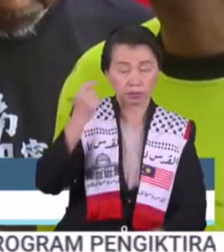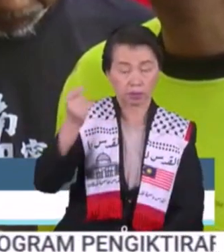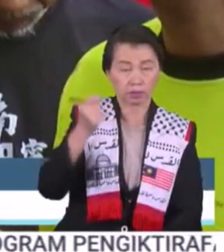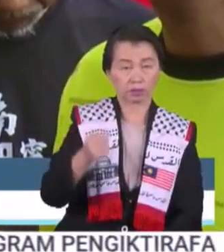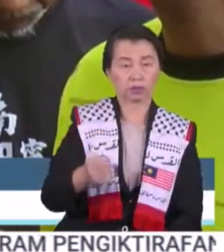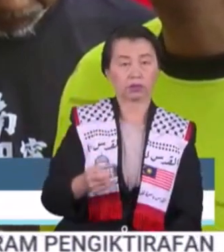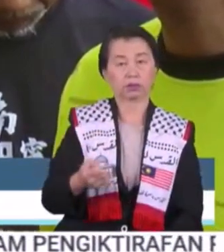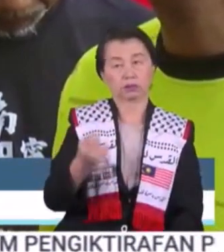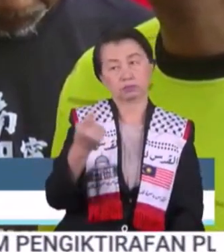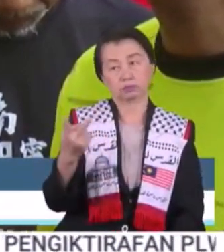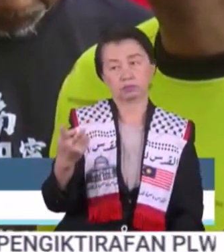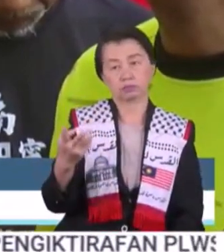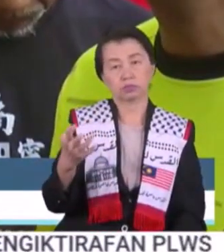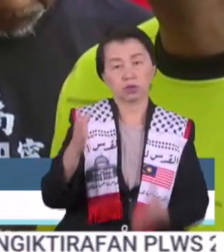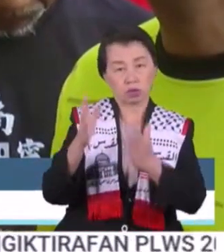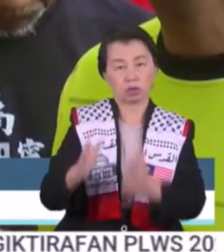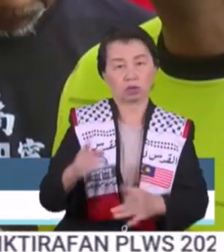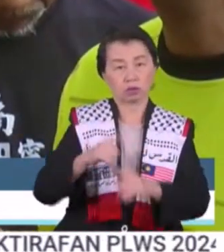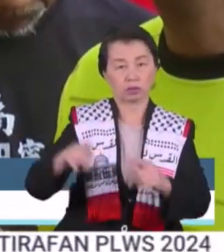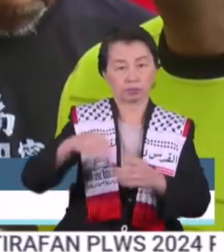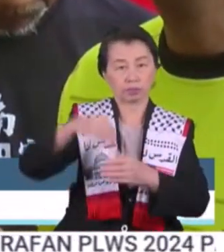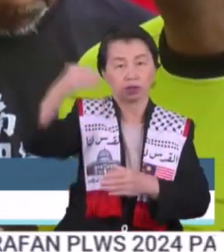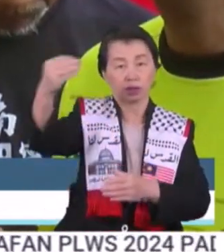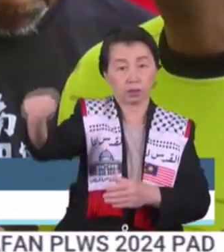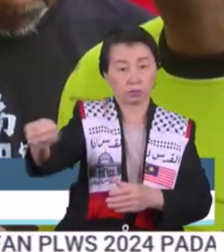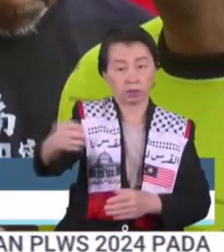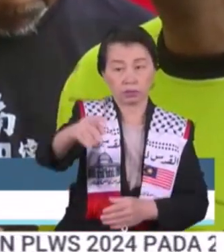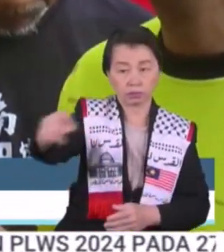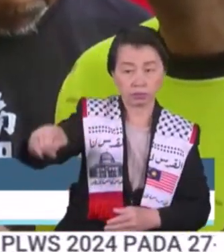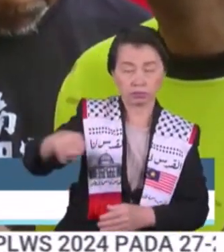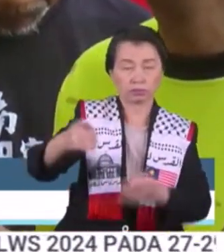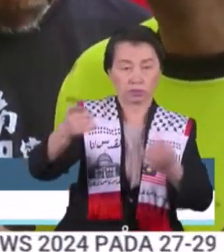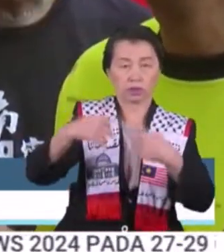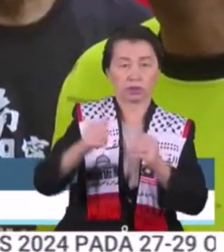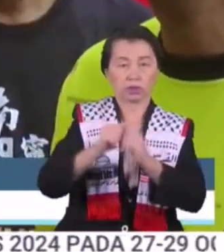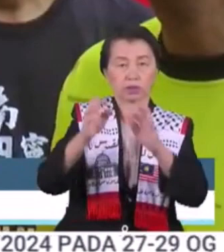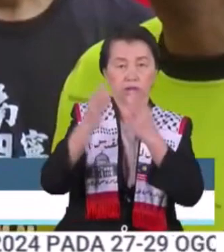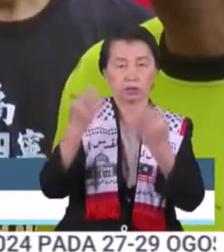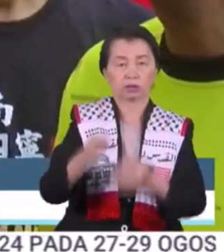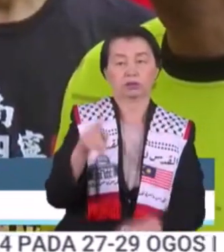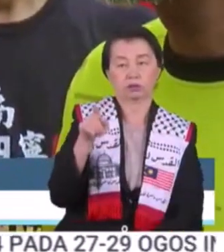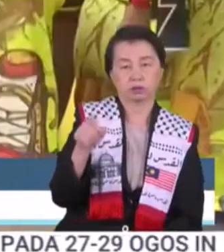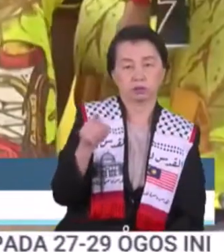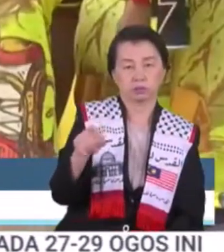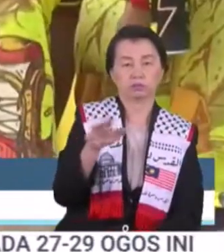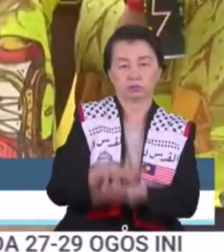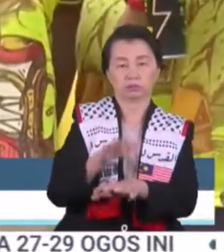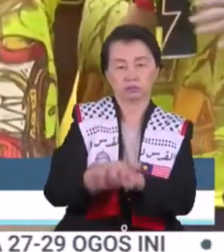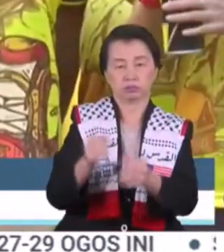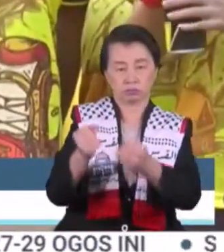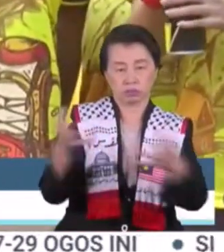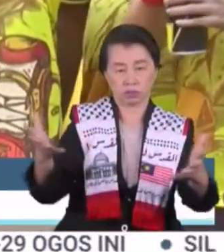1,000 orang, tetapi yang di luar sana yang bersama dengan keluarga itu lebih ramai sebenarnya.